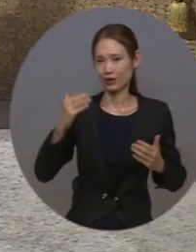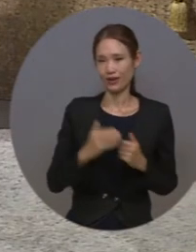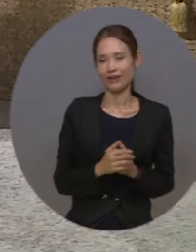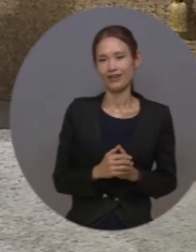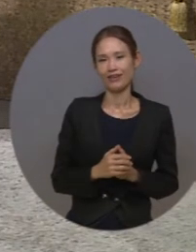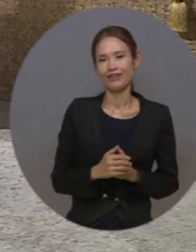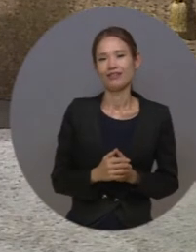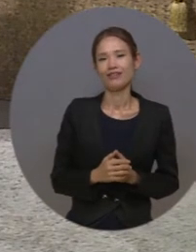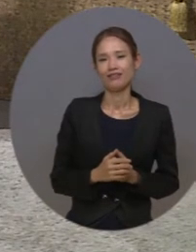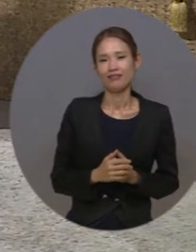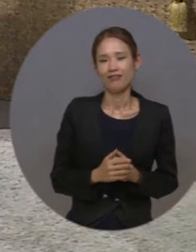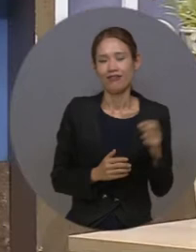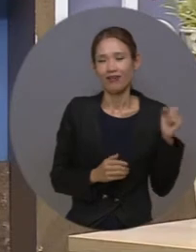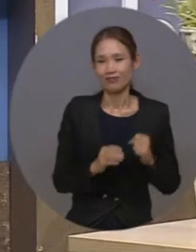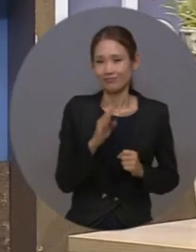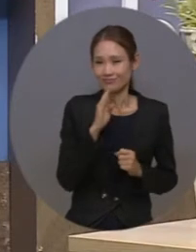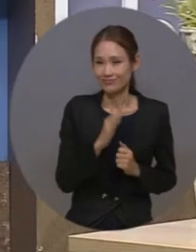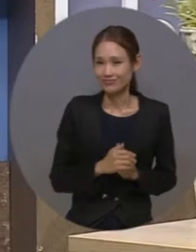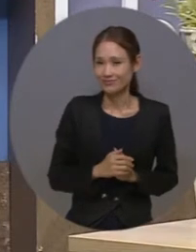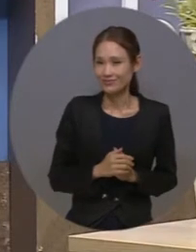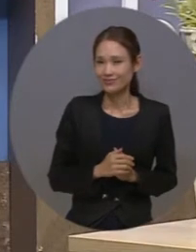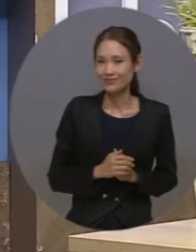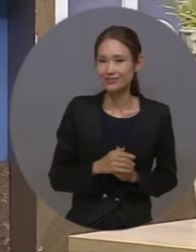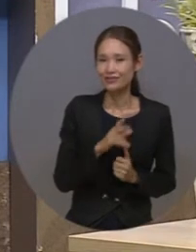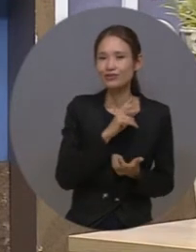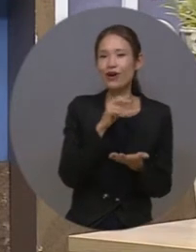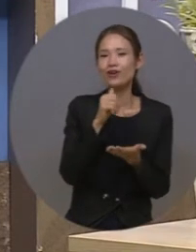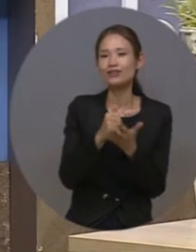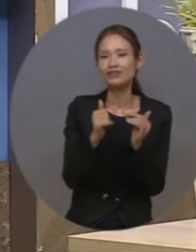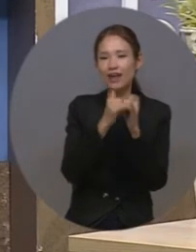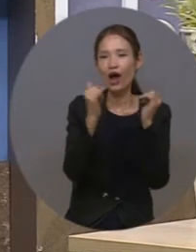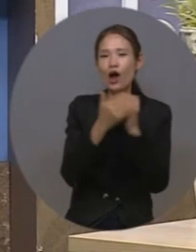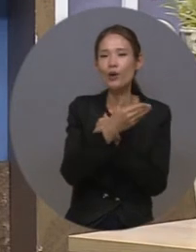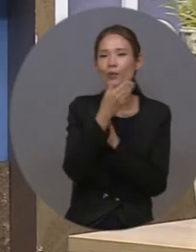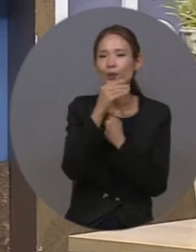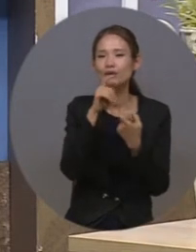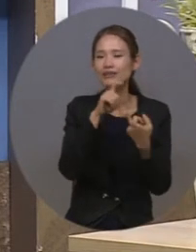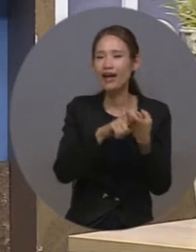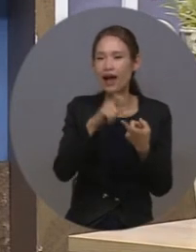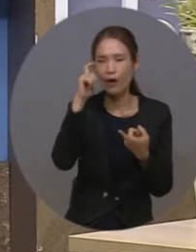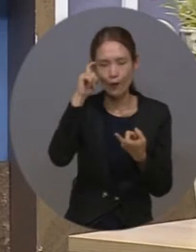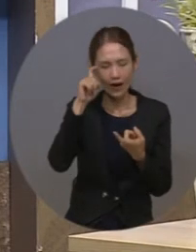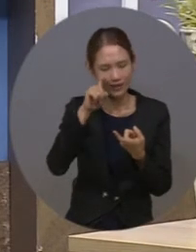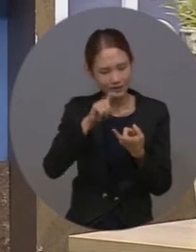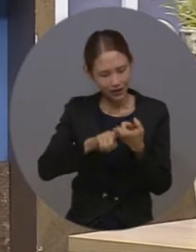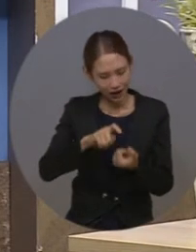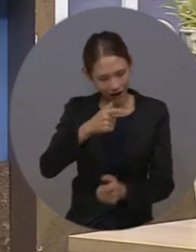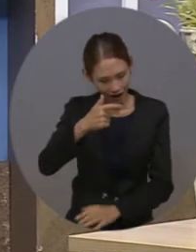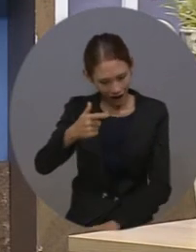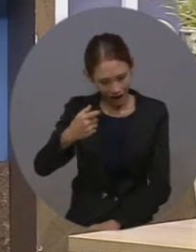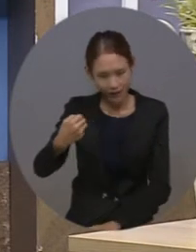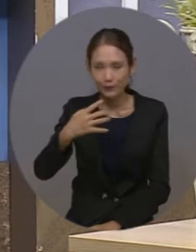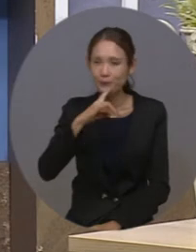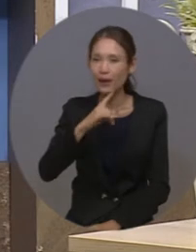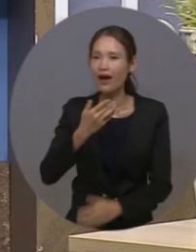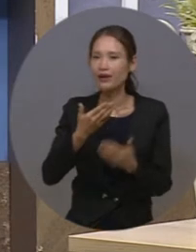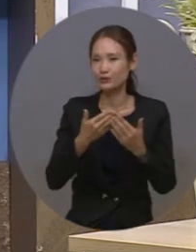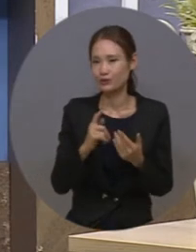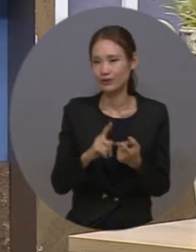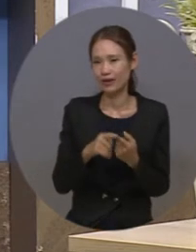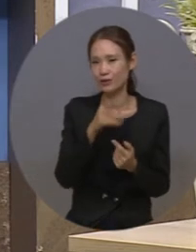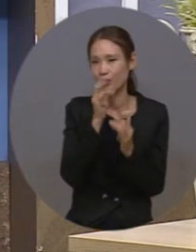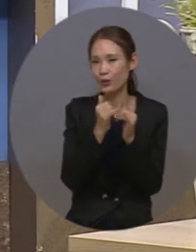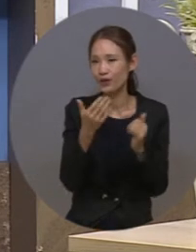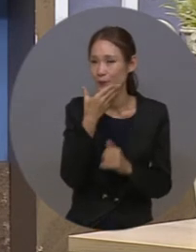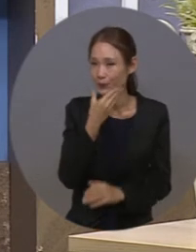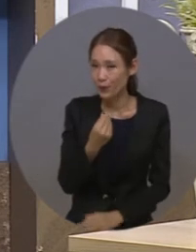같은데요. 네, 네. 그리고 이제 의원님께서 사회복지에 대한 관심이 남다르시다 보니까 앞서 말씀하신 것처럼 노인복지뿐만